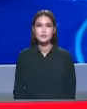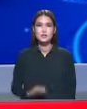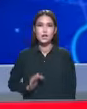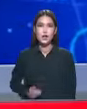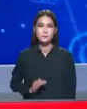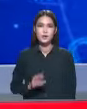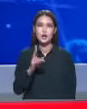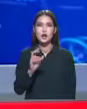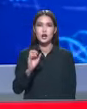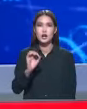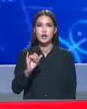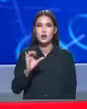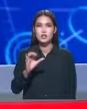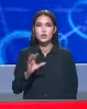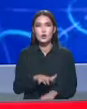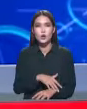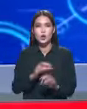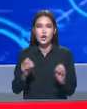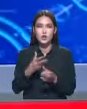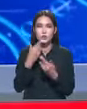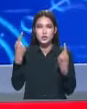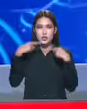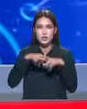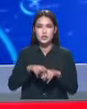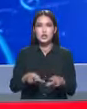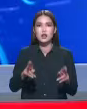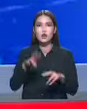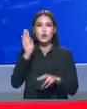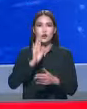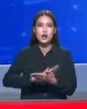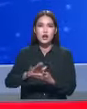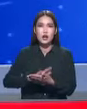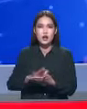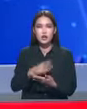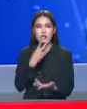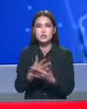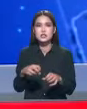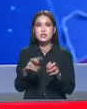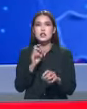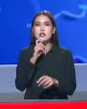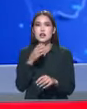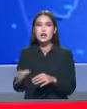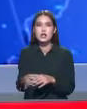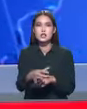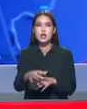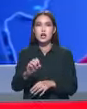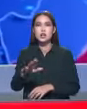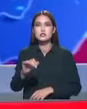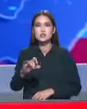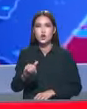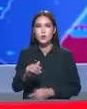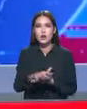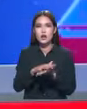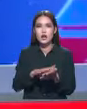Компания КАЗ до сих пор не осушила техническую остаточную воду от предприятия, расположенного в специальной экономической зоне Атырау. Об